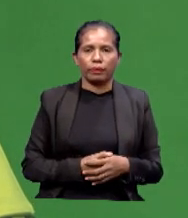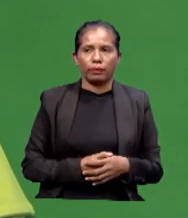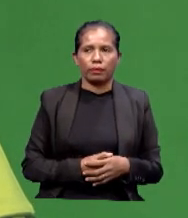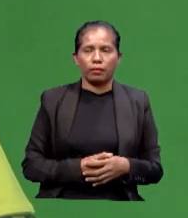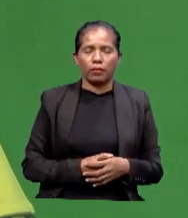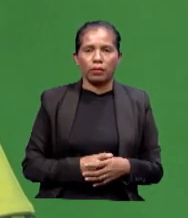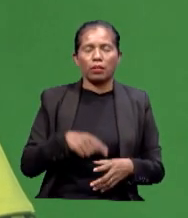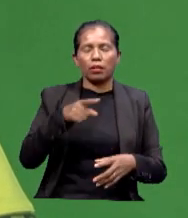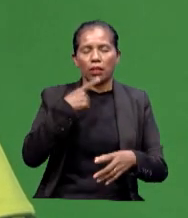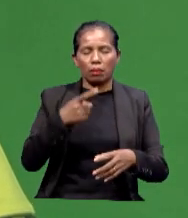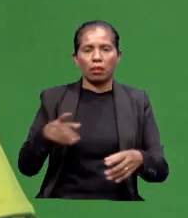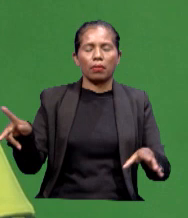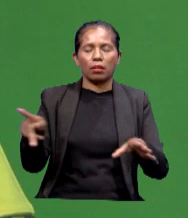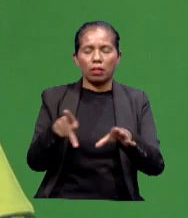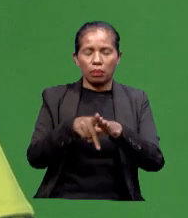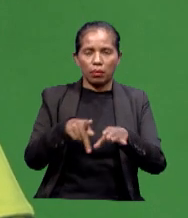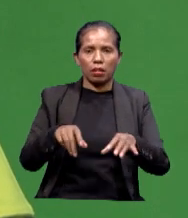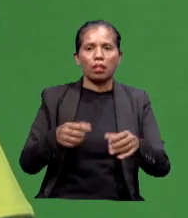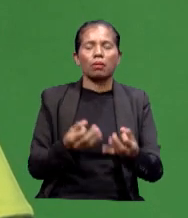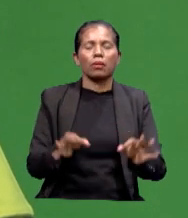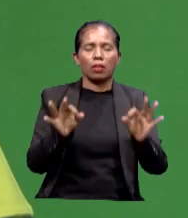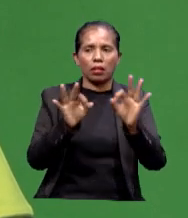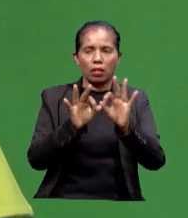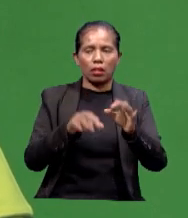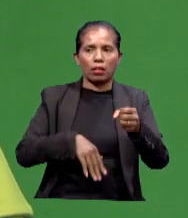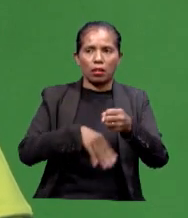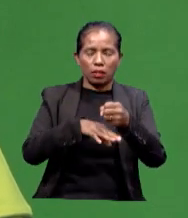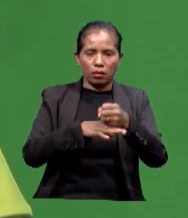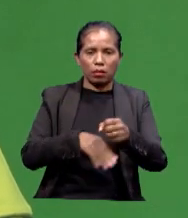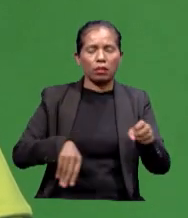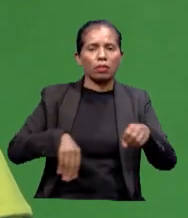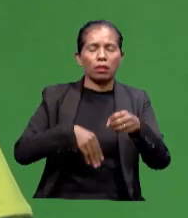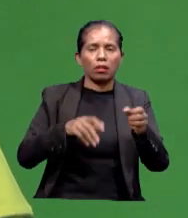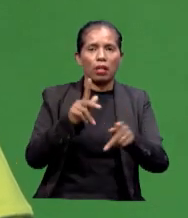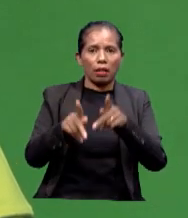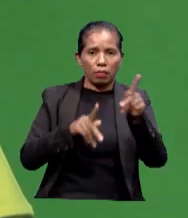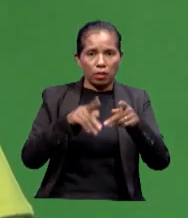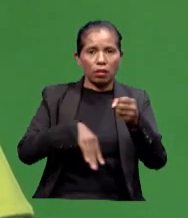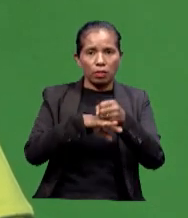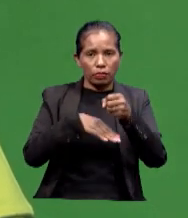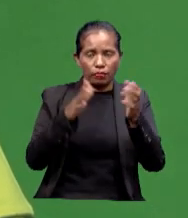hola parte importante i liga ni klub nu joga do si banhira